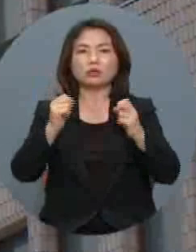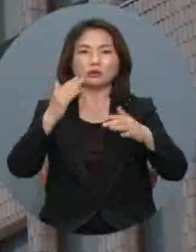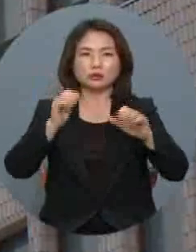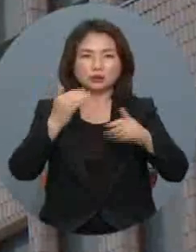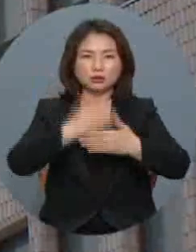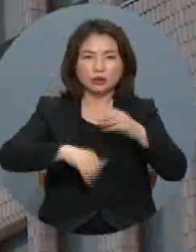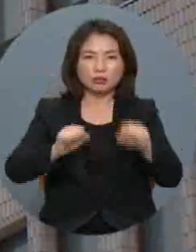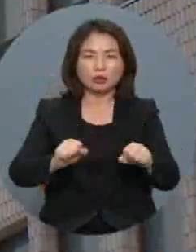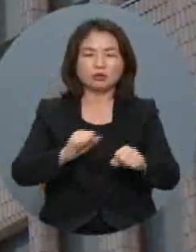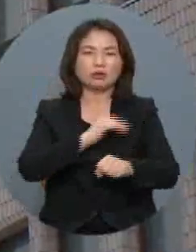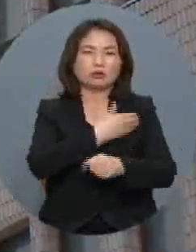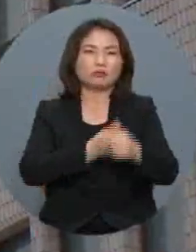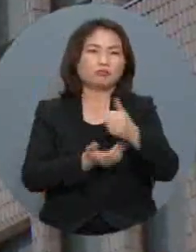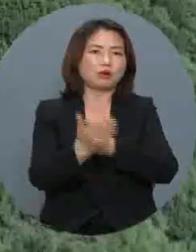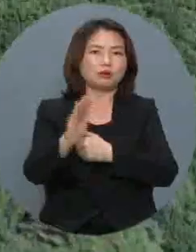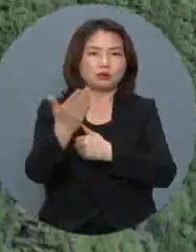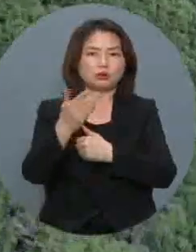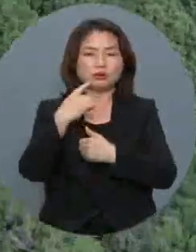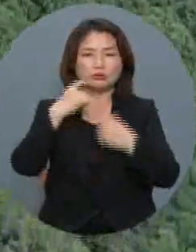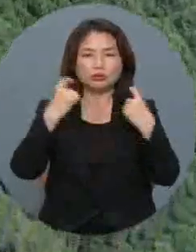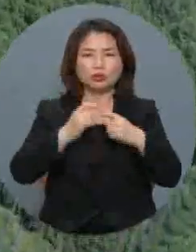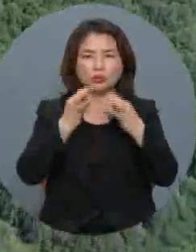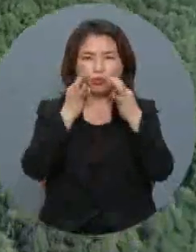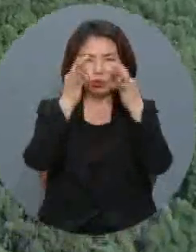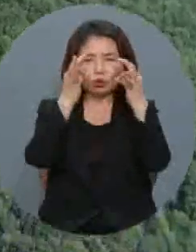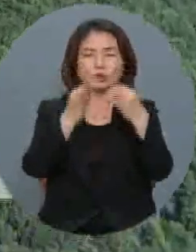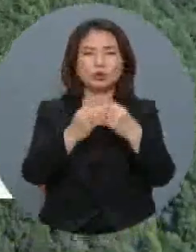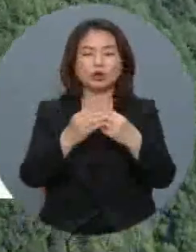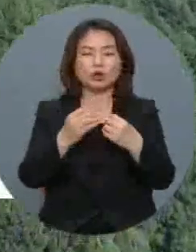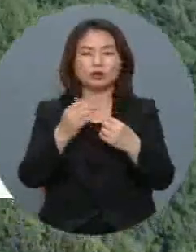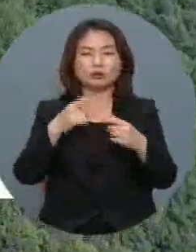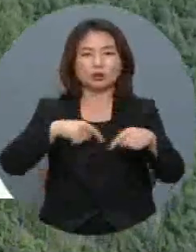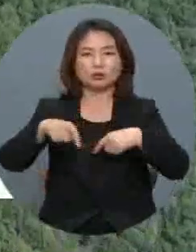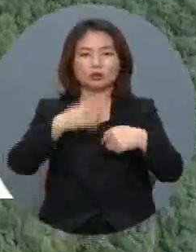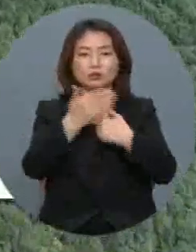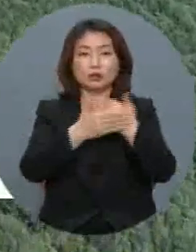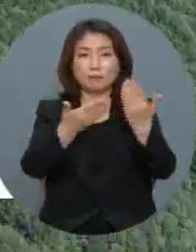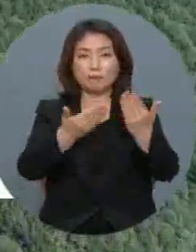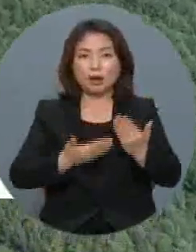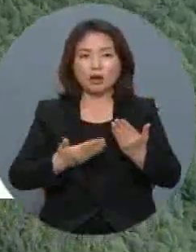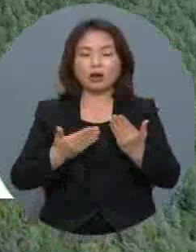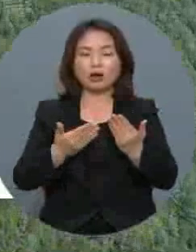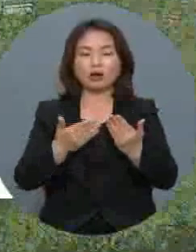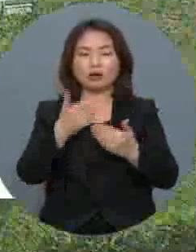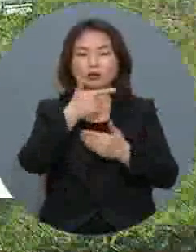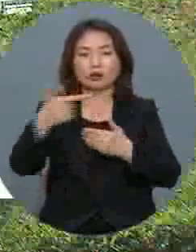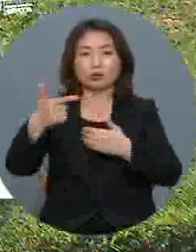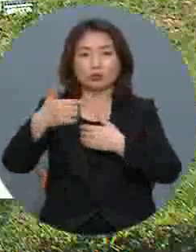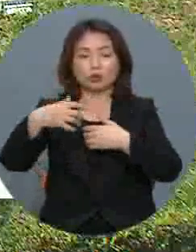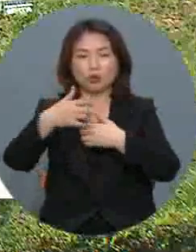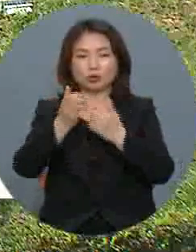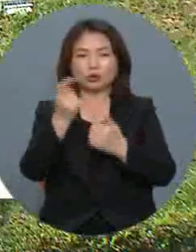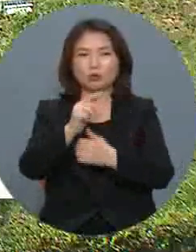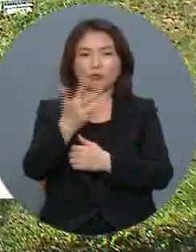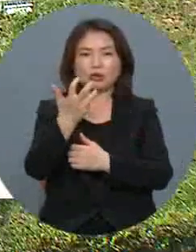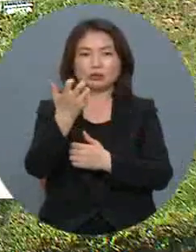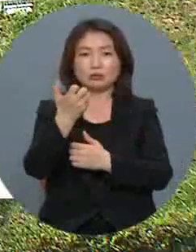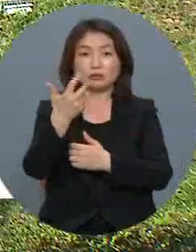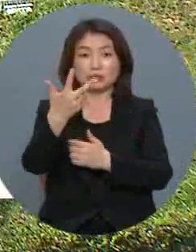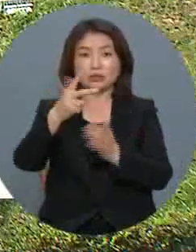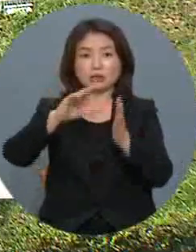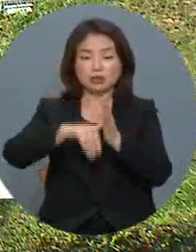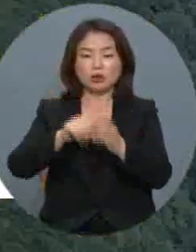키웠습니다. 전달출 사장 신부의 노력으로 당시 정권의 특혜를 받은 천주교 대구대교구는